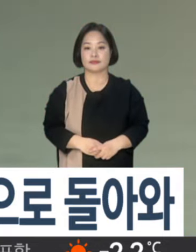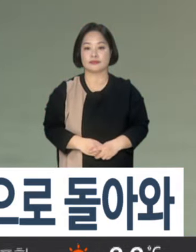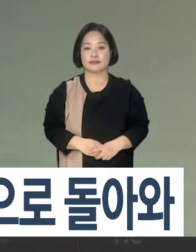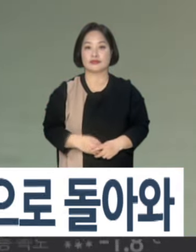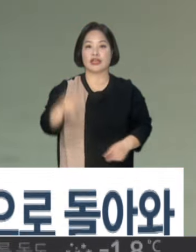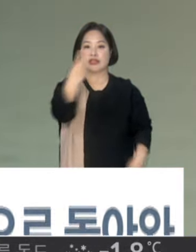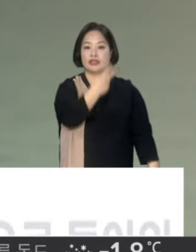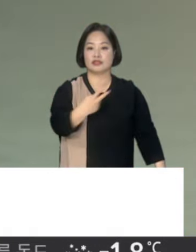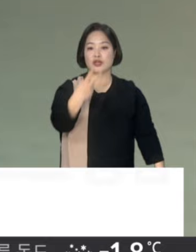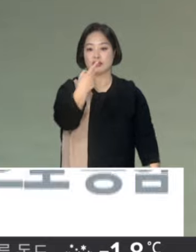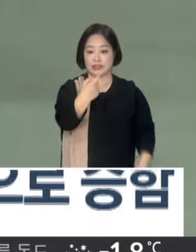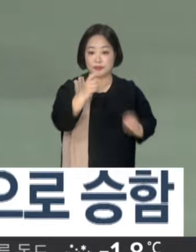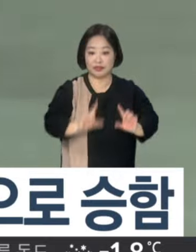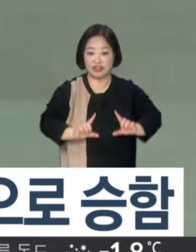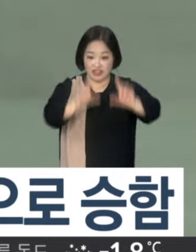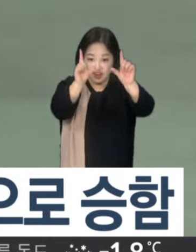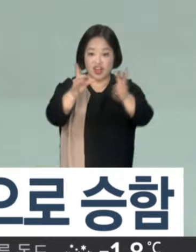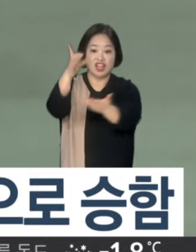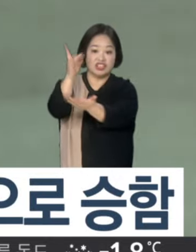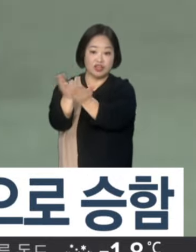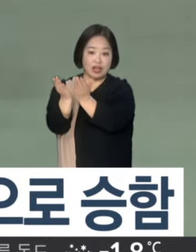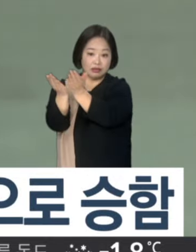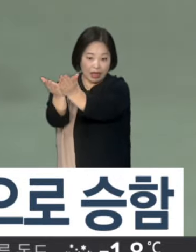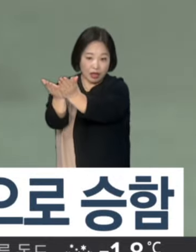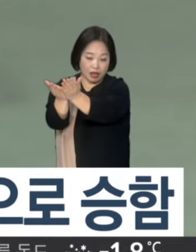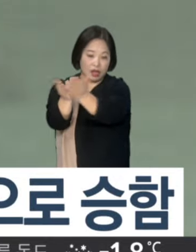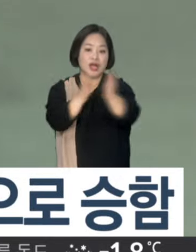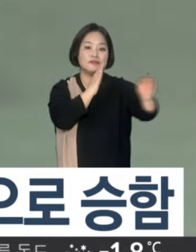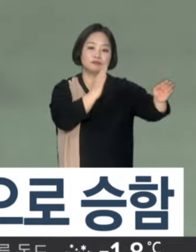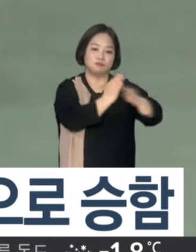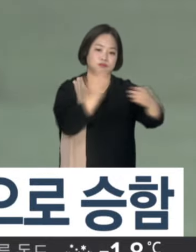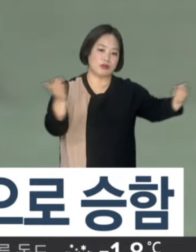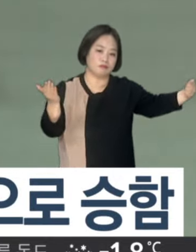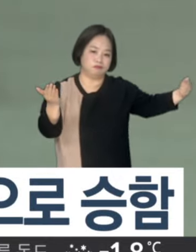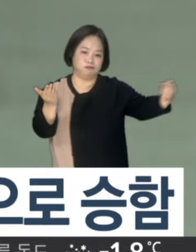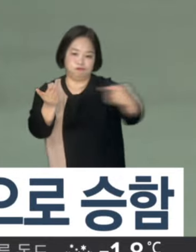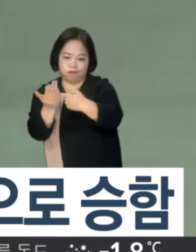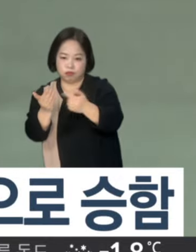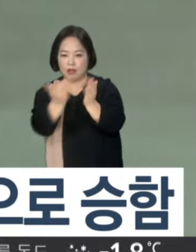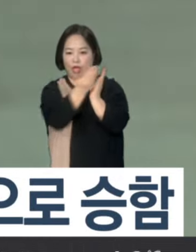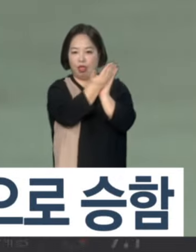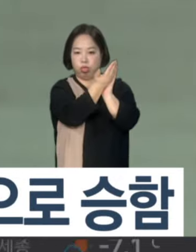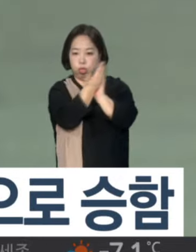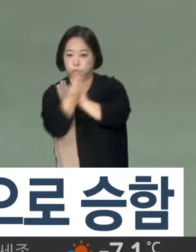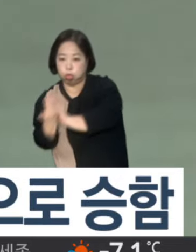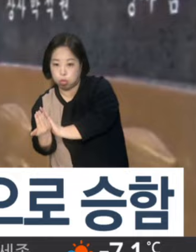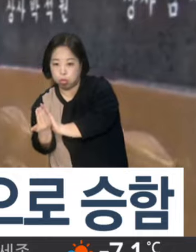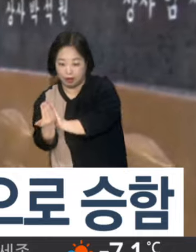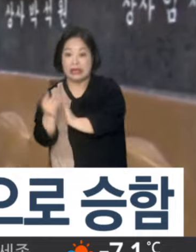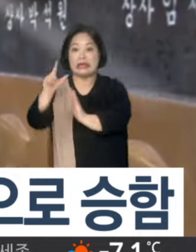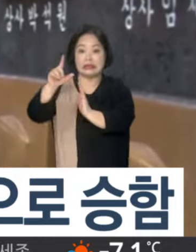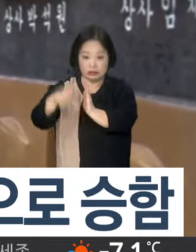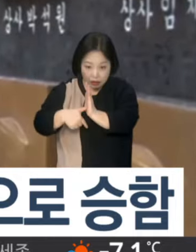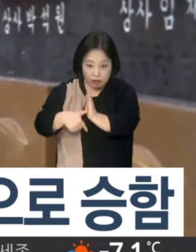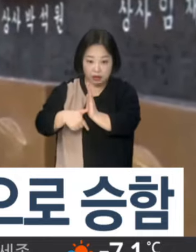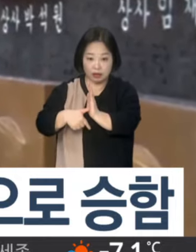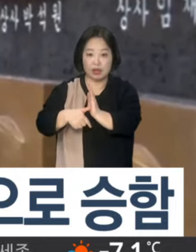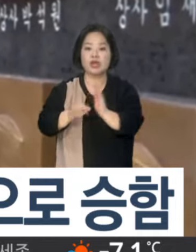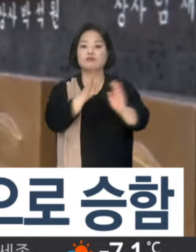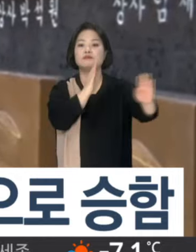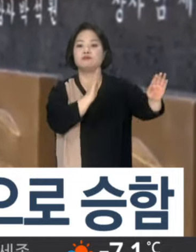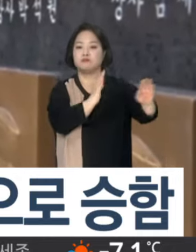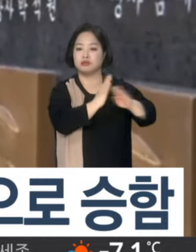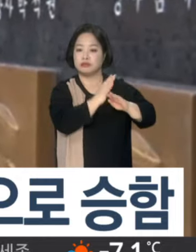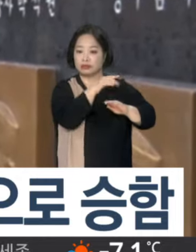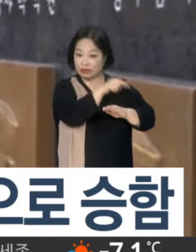지난 2010년 천안함 피격 당시 20대 후반이던 박영수 대위는 작전관으로 배에 있었습니다. 그날 밤 북한의